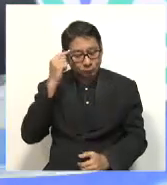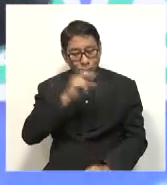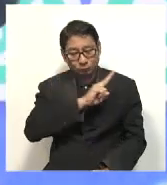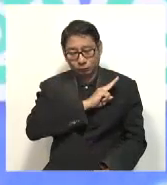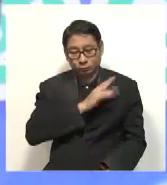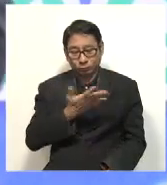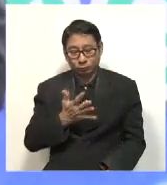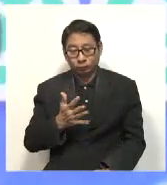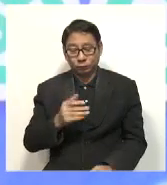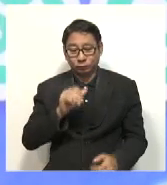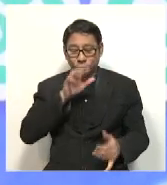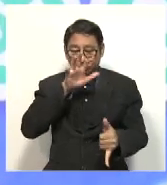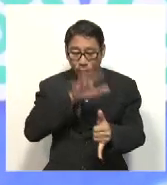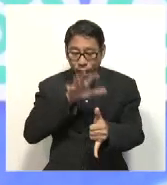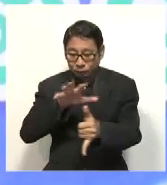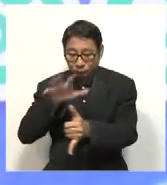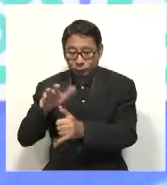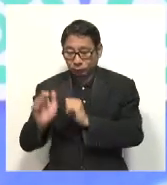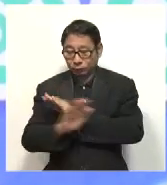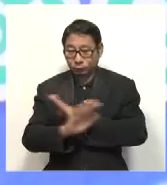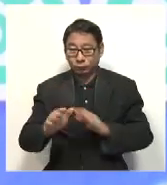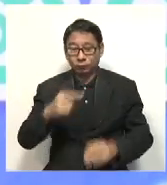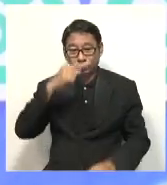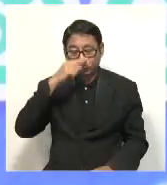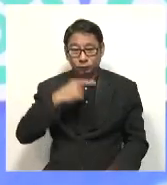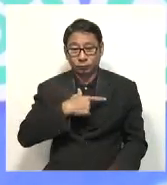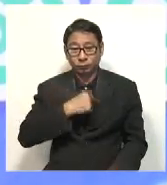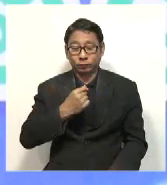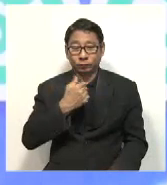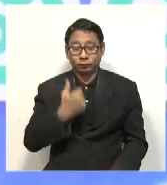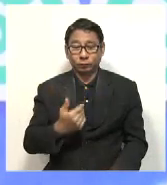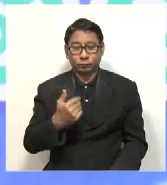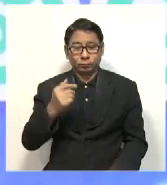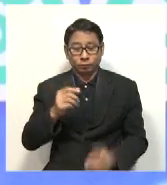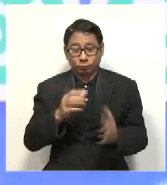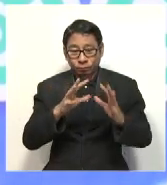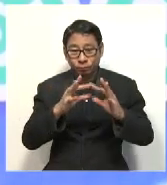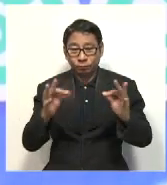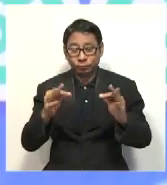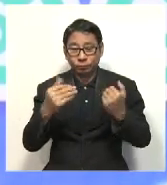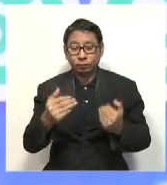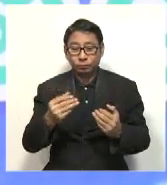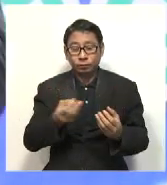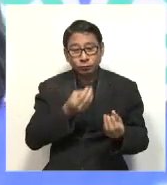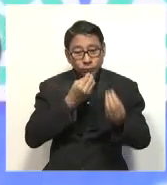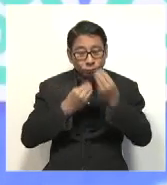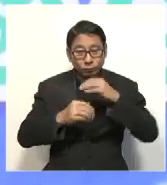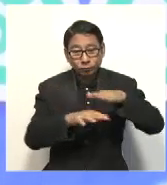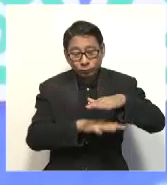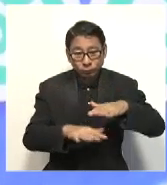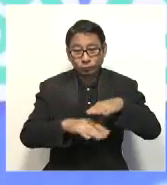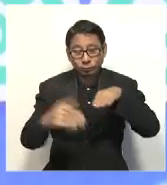ไม่ได้สั่งให้ทำนี่ทำโน่นเห็นได้ว่าโครงการไทยนิยมส่วนใหญ่จะเป็นเรื่องของอะไรเรื่องของการสาธารณูปพื้นฐานถน